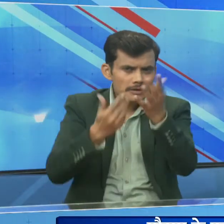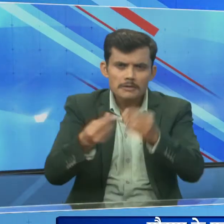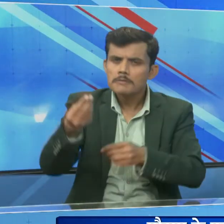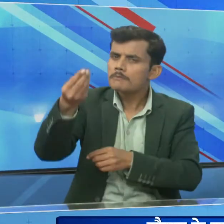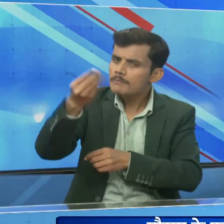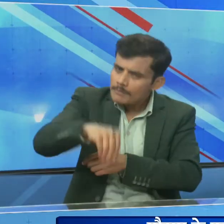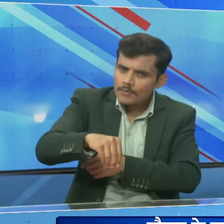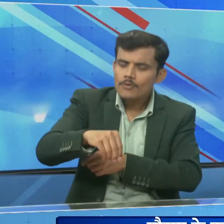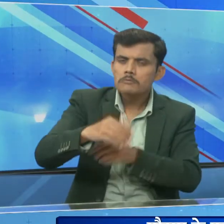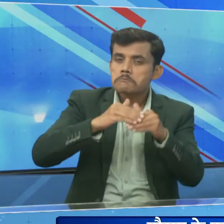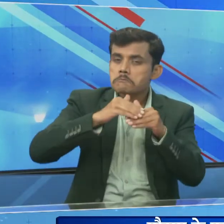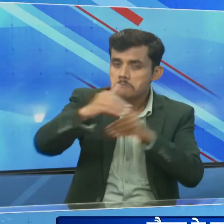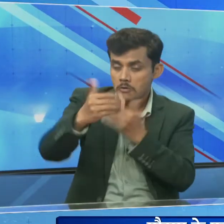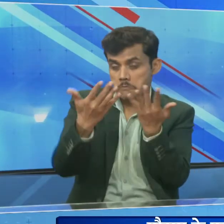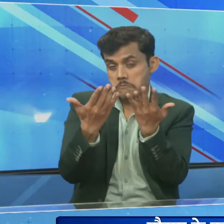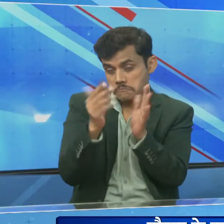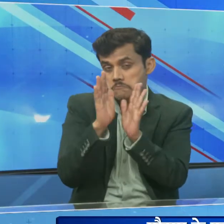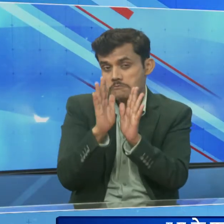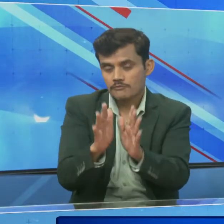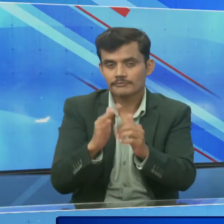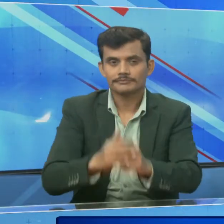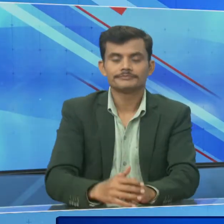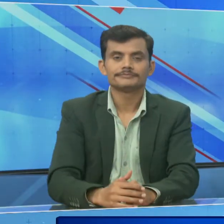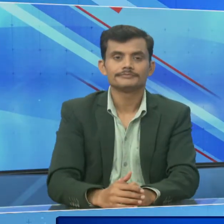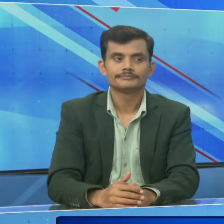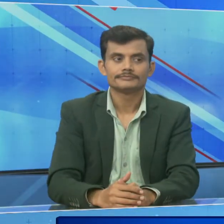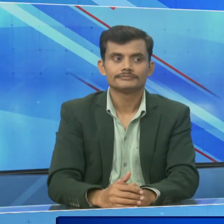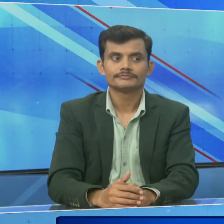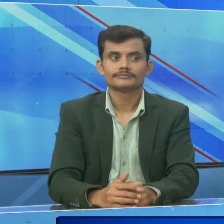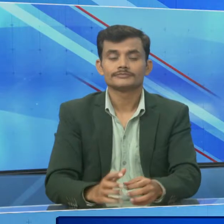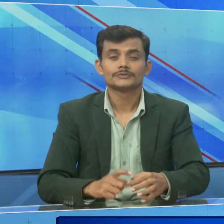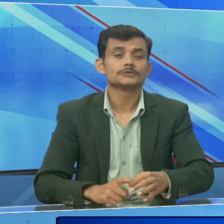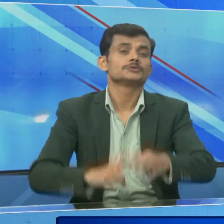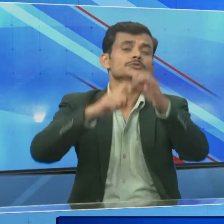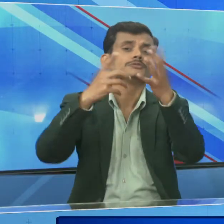का पूर्वानुमान किया गया है। क्वांटिटेटिवली